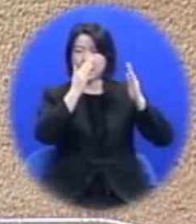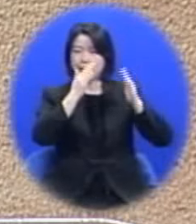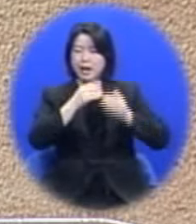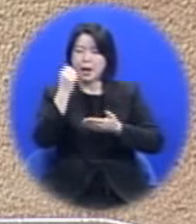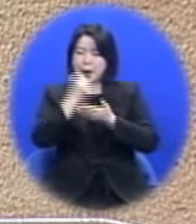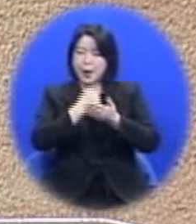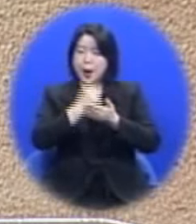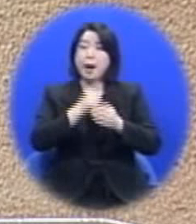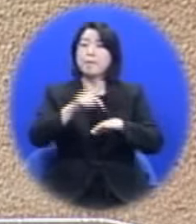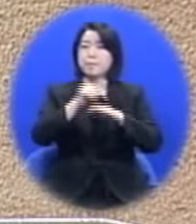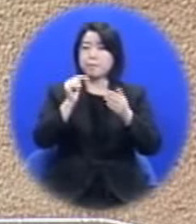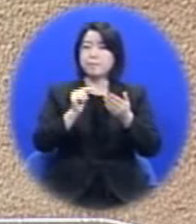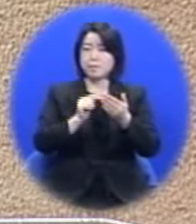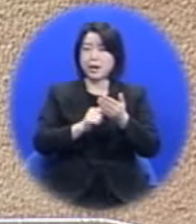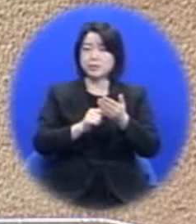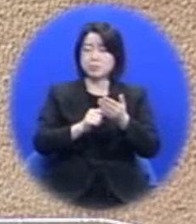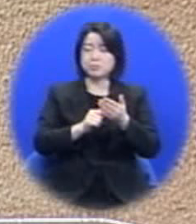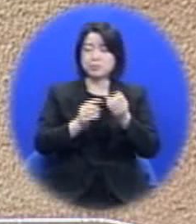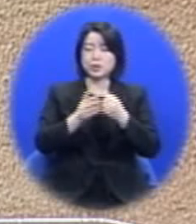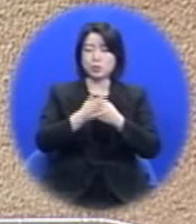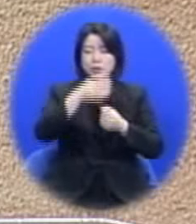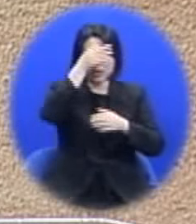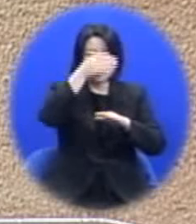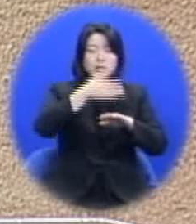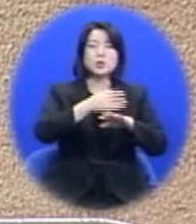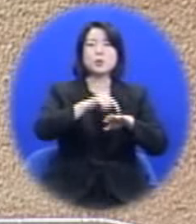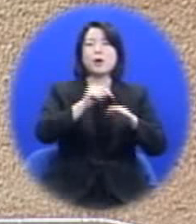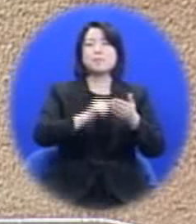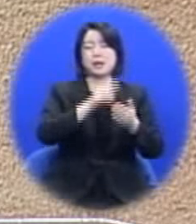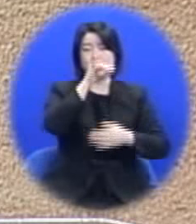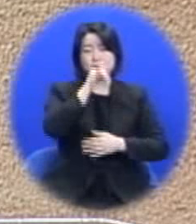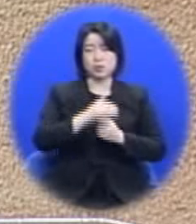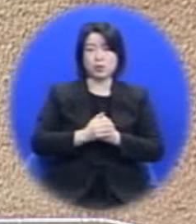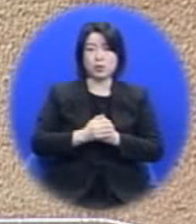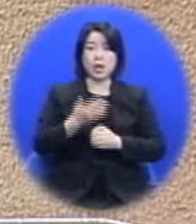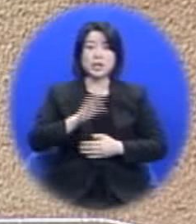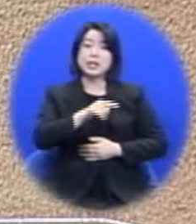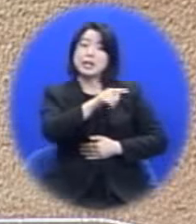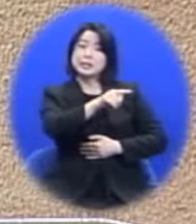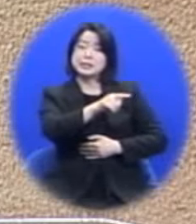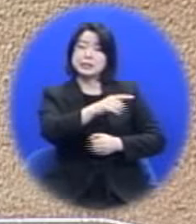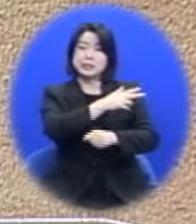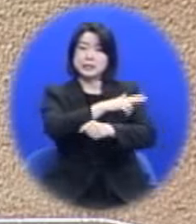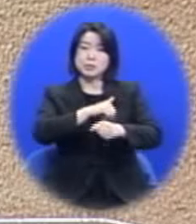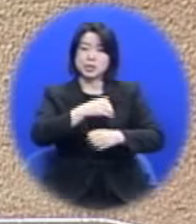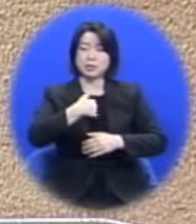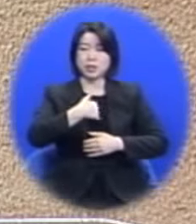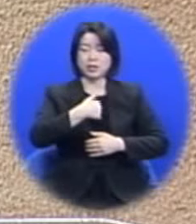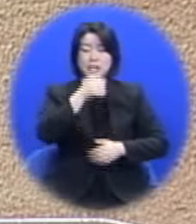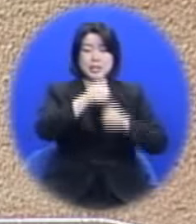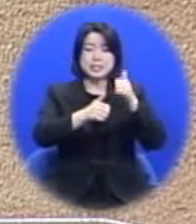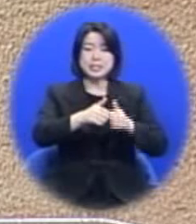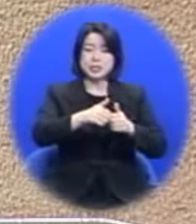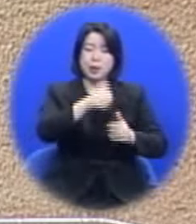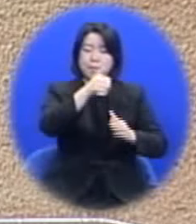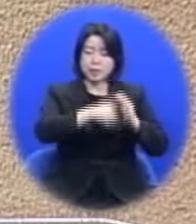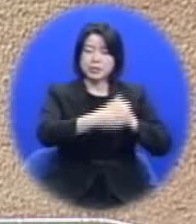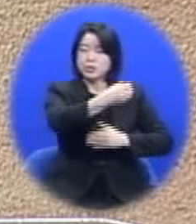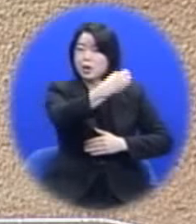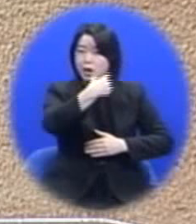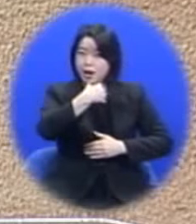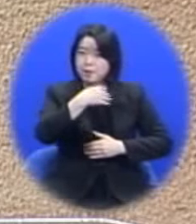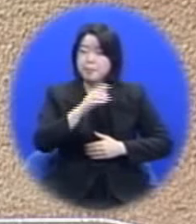마음이 얼마나 죄송한지. 근데 그 집사님이 저에게 시험들었다고 하는 말은 실제로